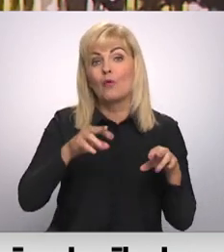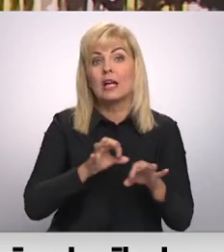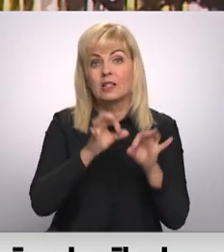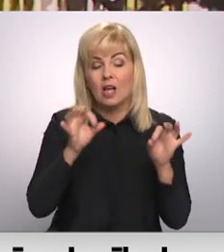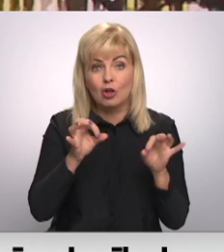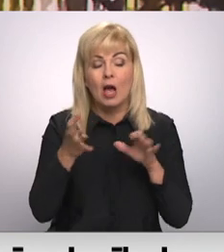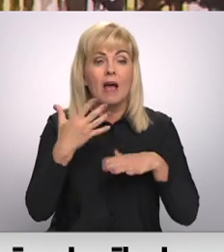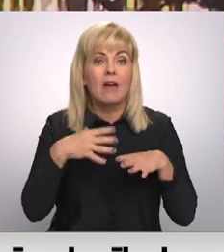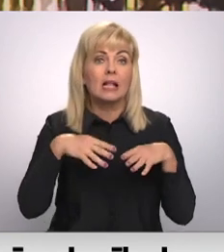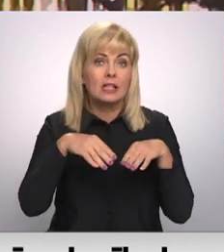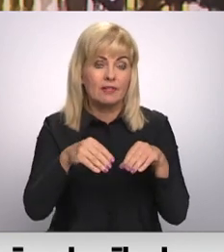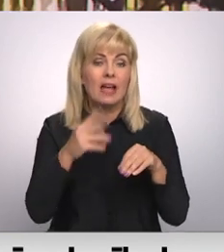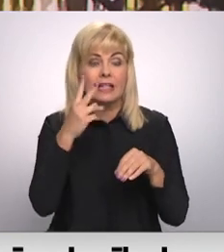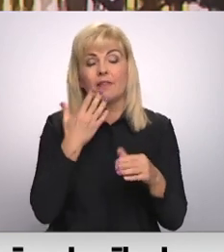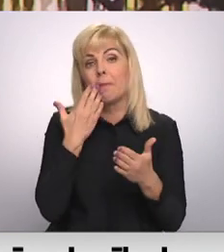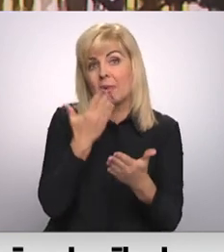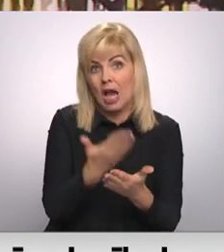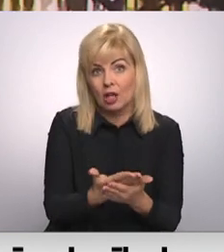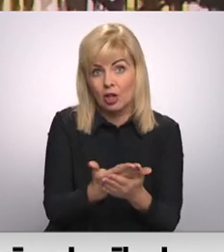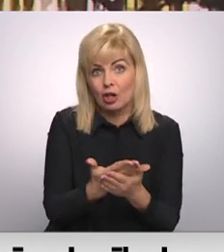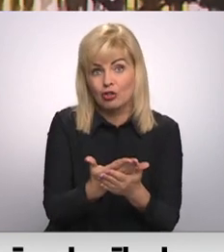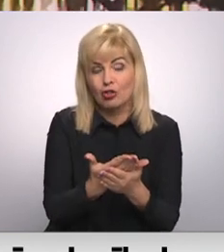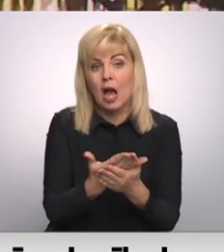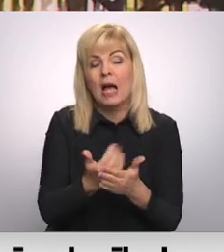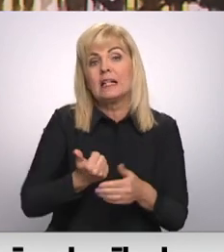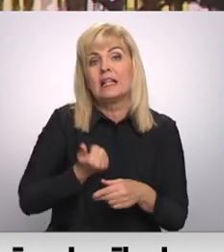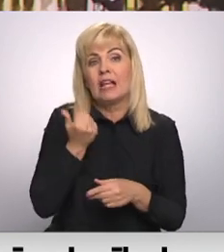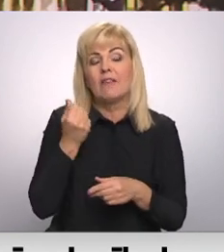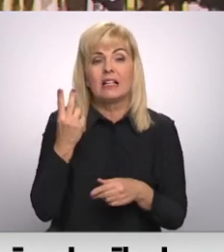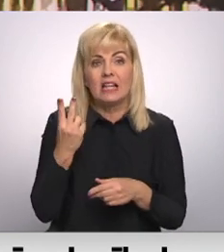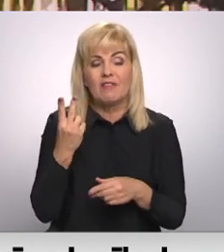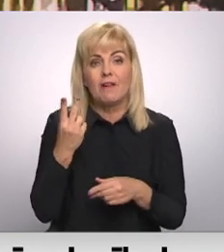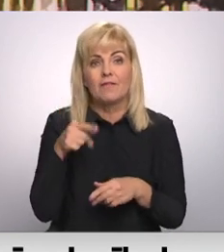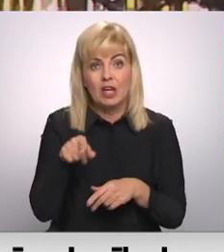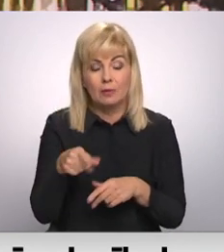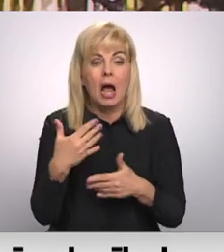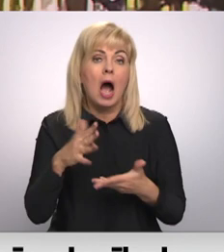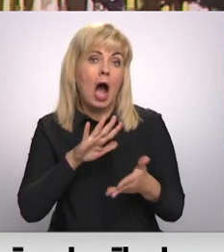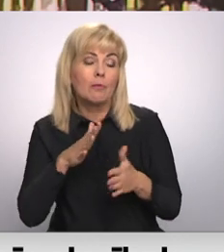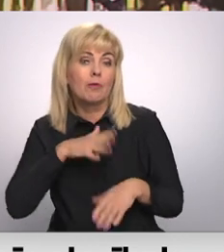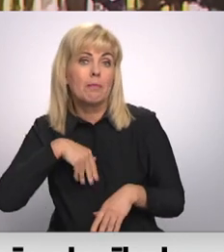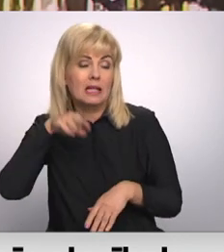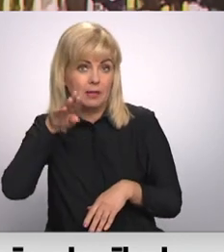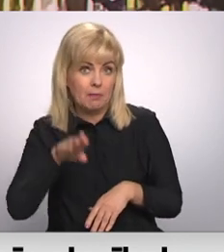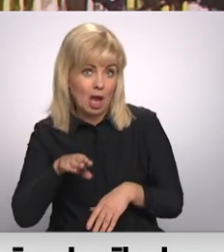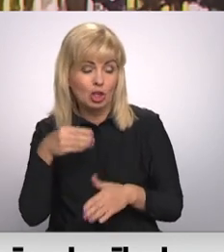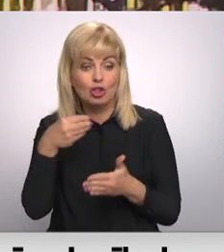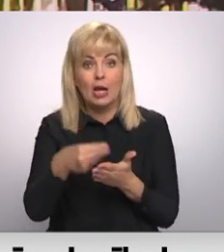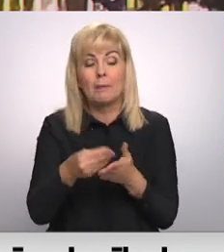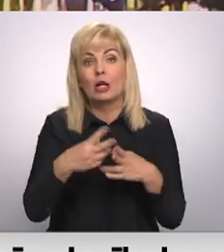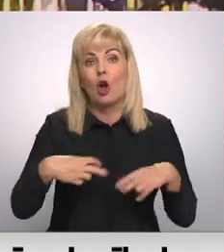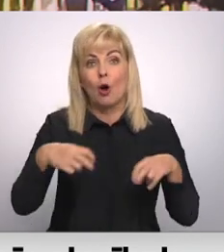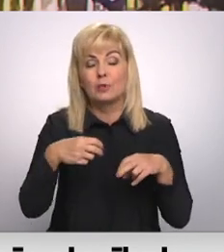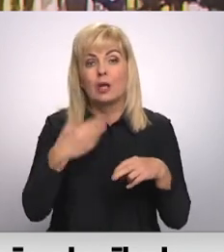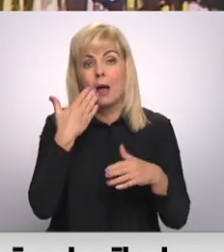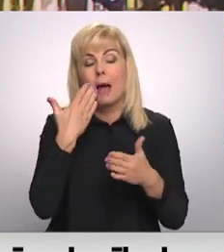kur vēlas veikt divi pretendenti – Citrus Solutions un UPB. Tie jau aptuveni pēc mēneša iepirkuma komisijai